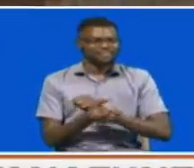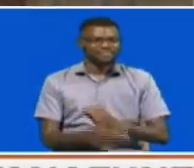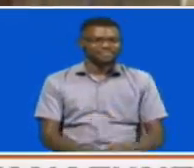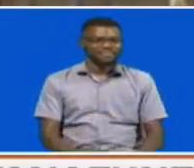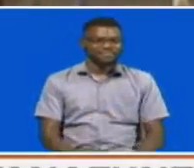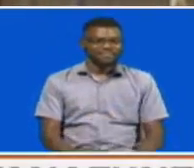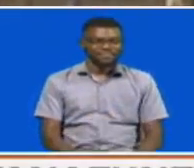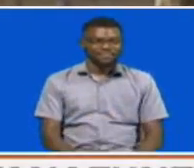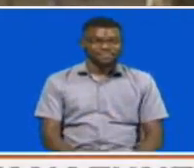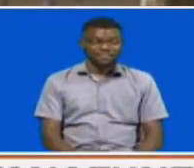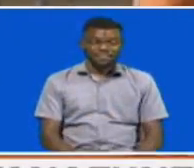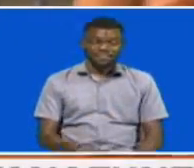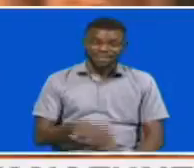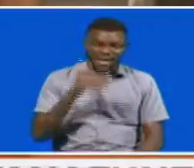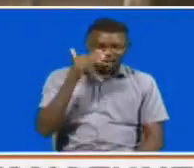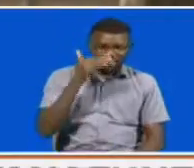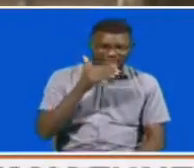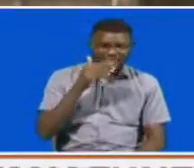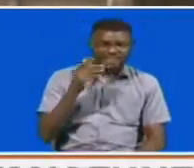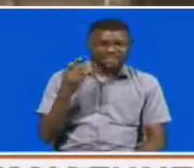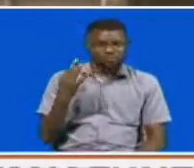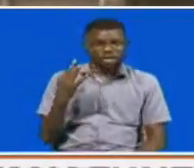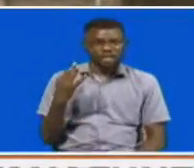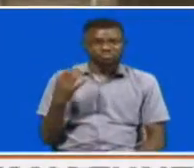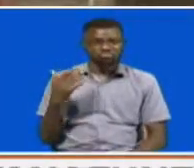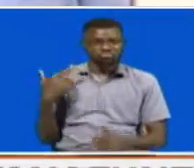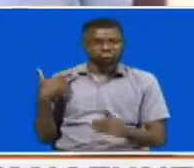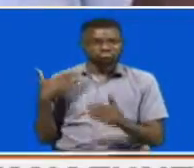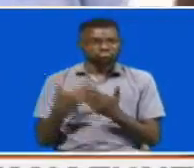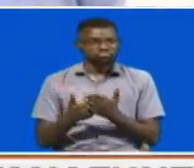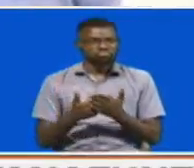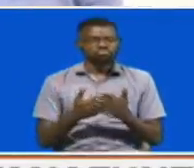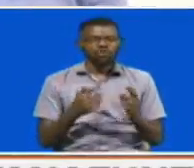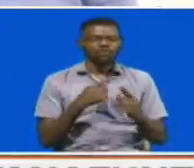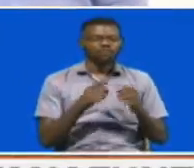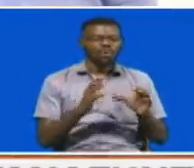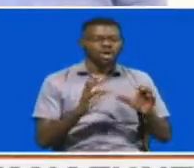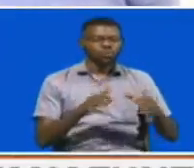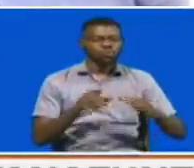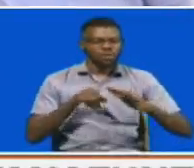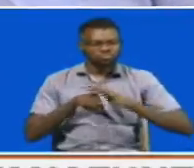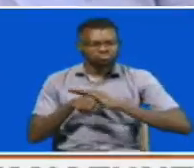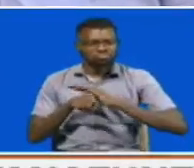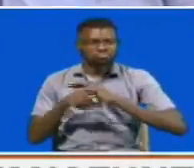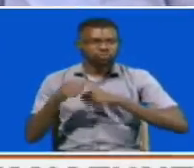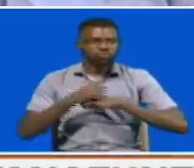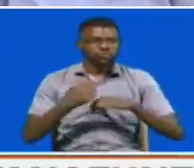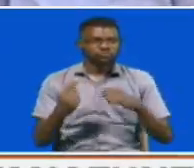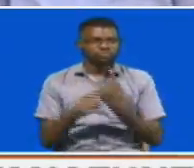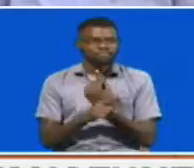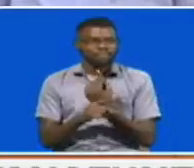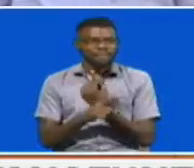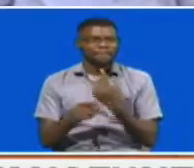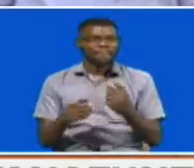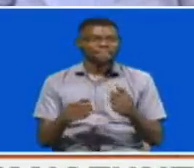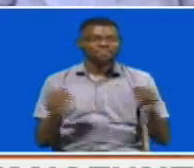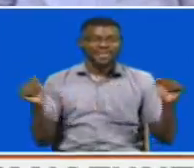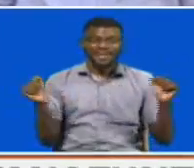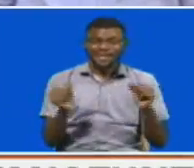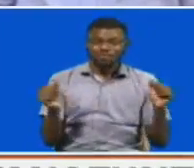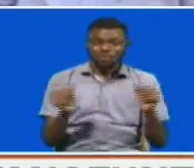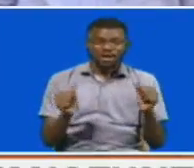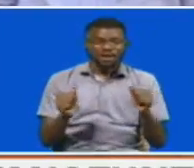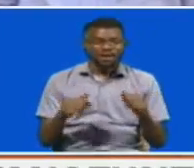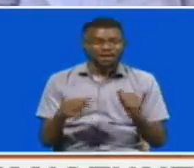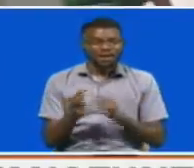Ikiwa ni siku ya tatu ya wanafunzi wa kidato cha kwanza kujiunga na shule mbalimbali, tulizuru shule ya upili ya wavulana ya Nanyuki